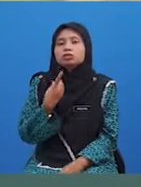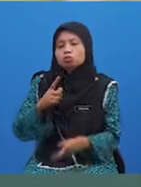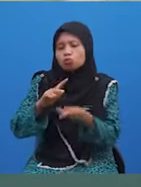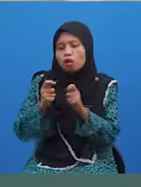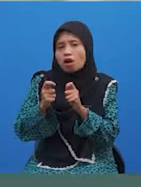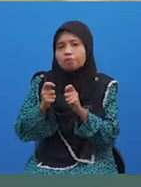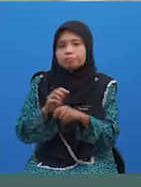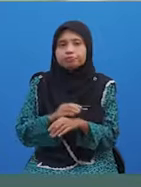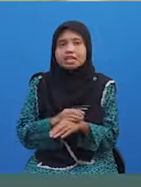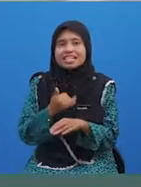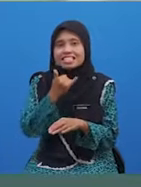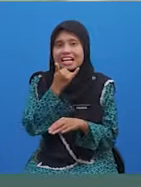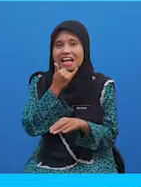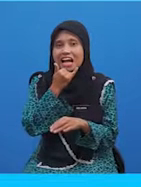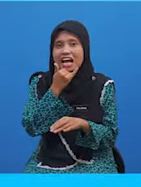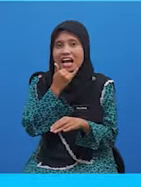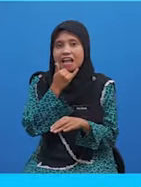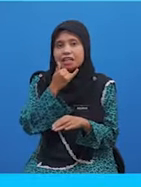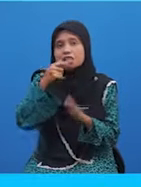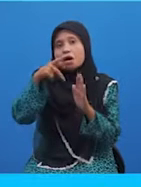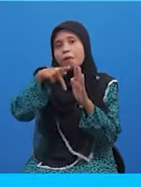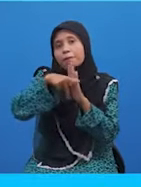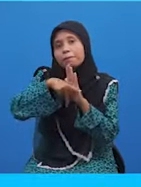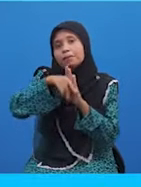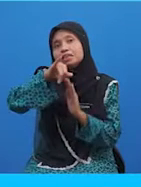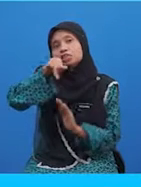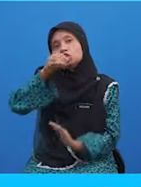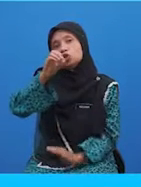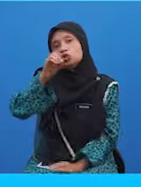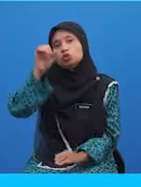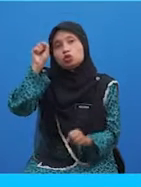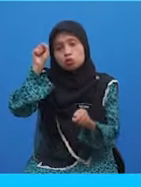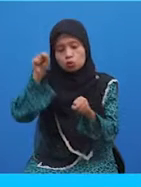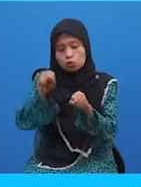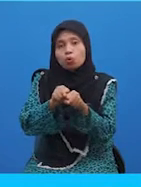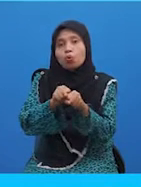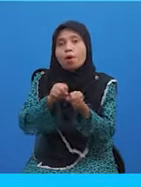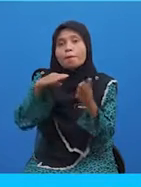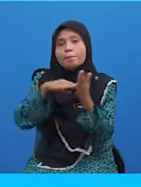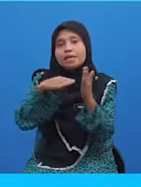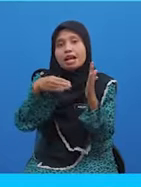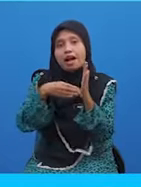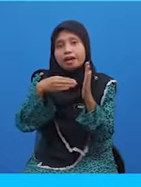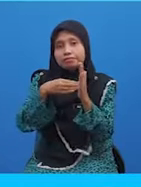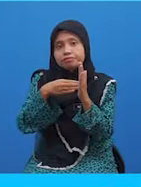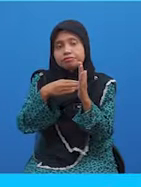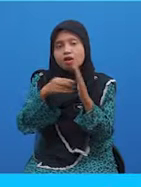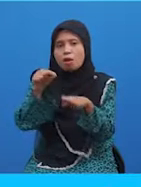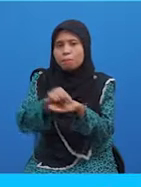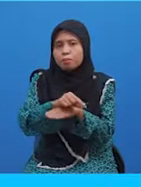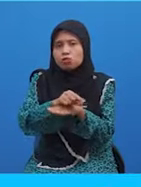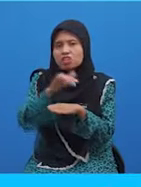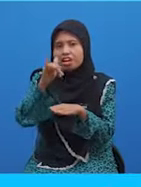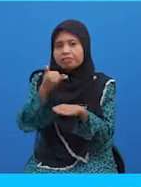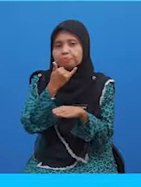beralih pula kepada kesalahan penjodoh bilangan. Sebab kesalahannya ialah penggunaan penjodoh